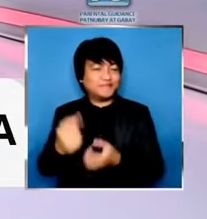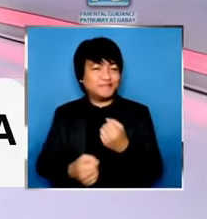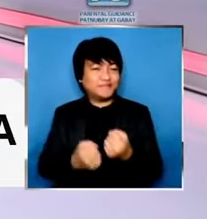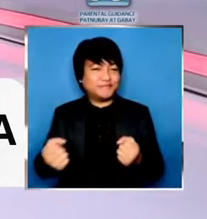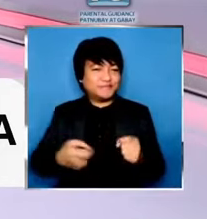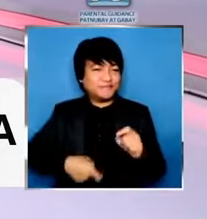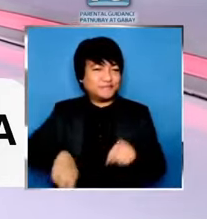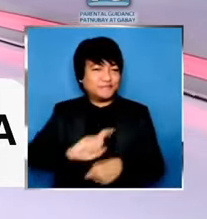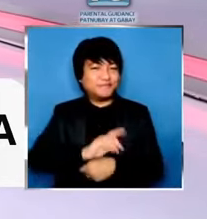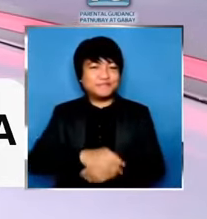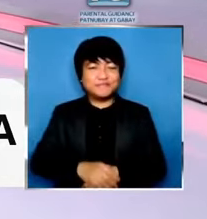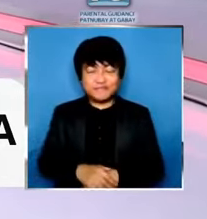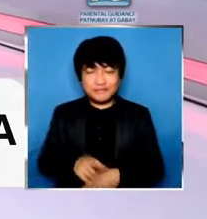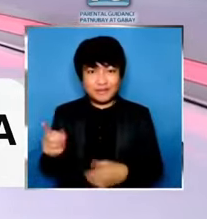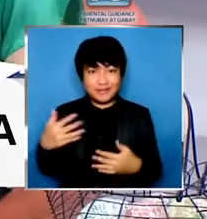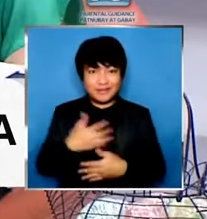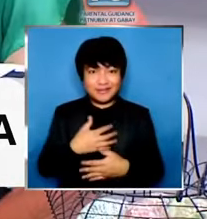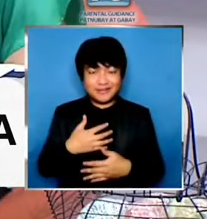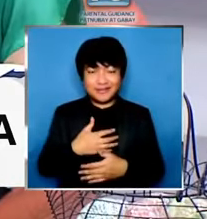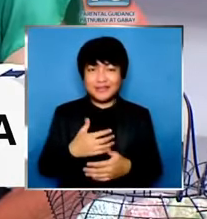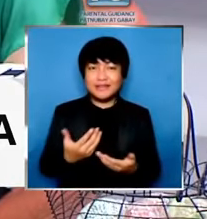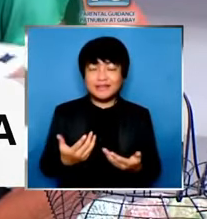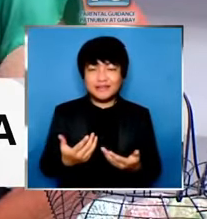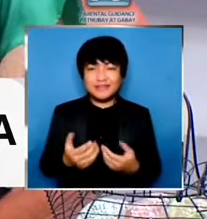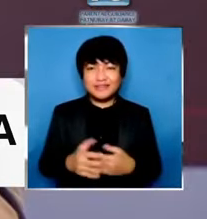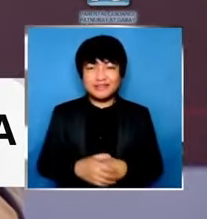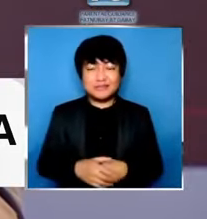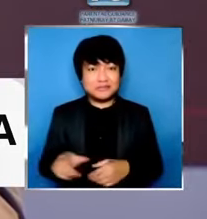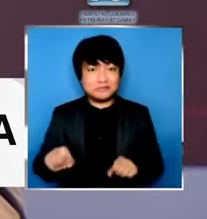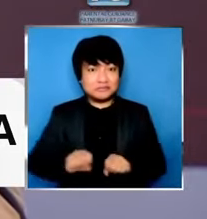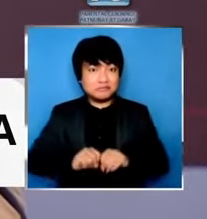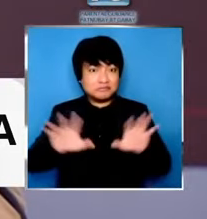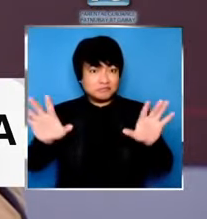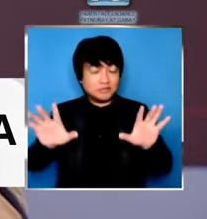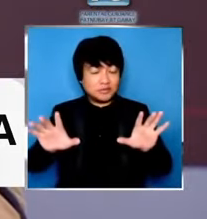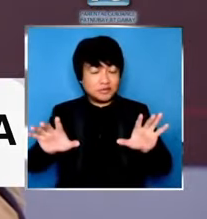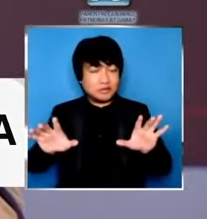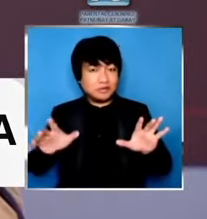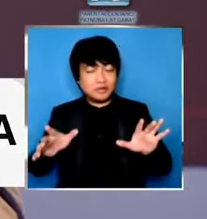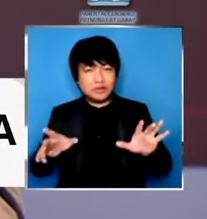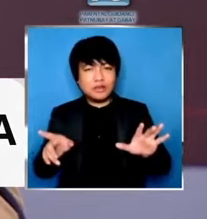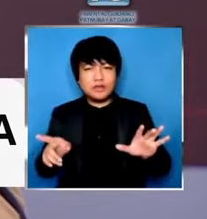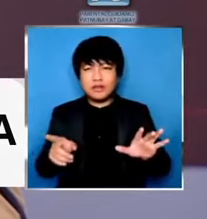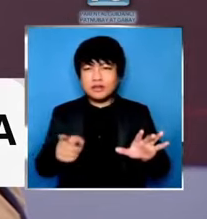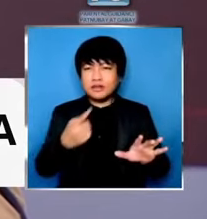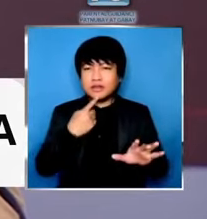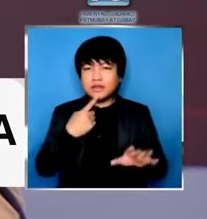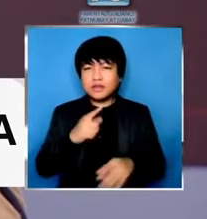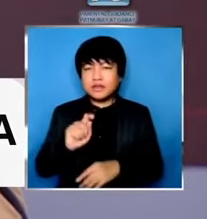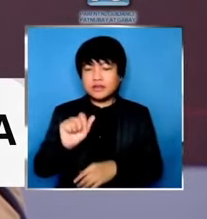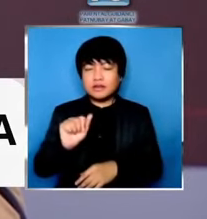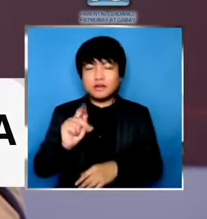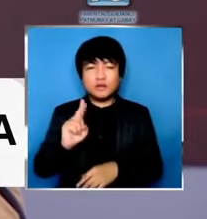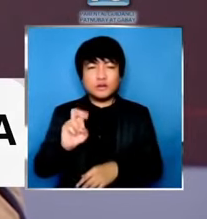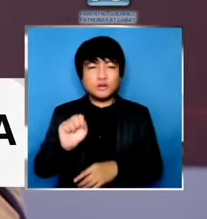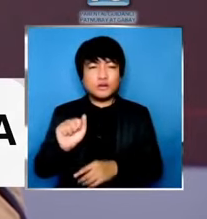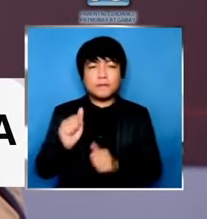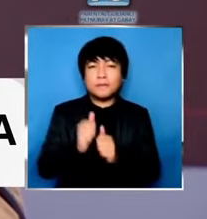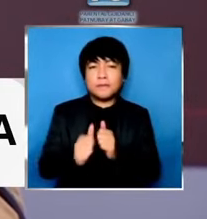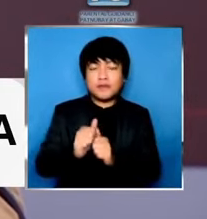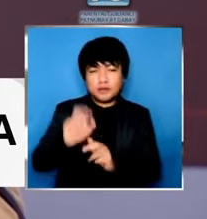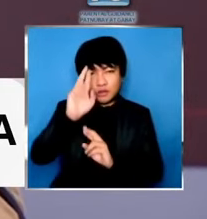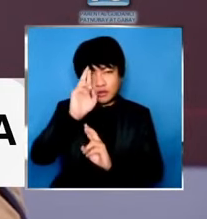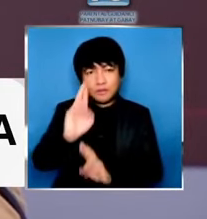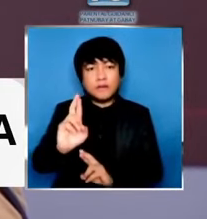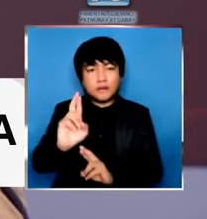Takusa. Maraming lalaki hindi admit yan sa national TV eh. Ah, hindi naman. Yung takusa is a matter of respect. Yeah. It's more on respect, di yes, ba? Yes, oo.